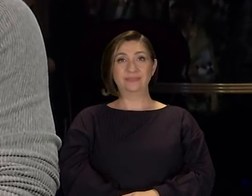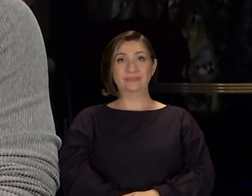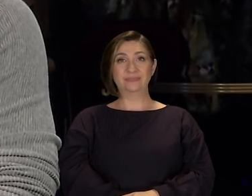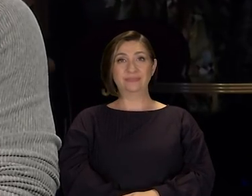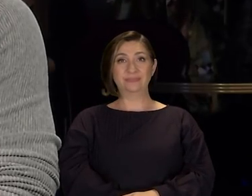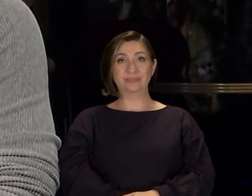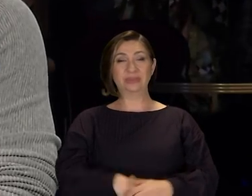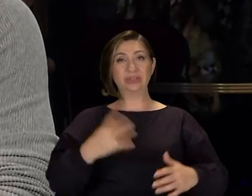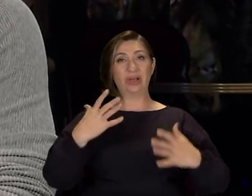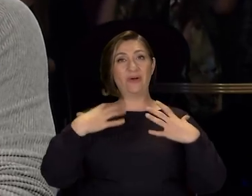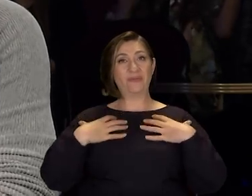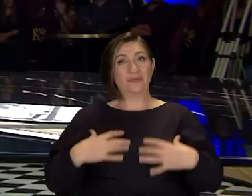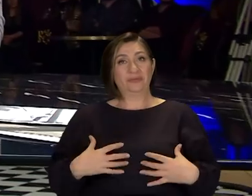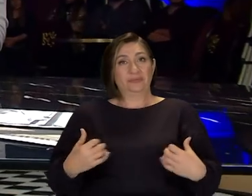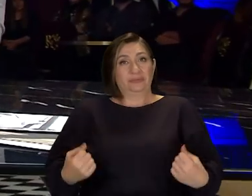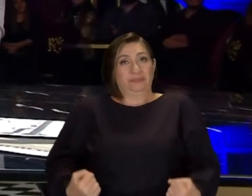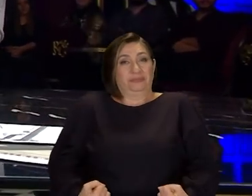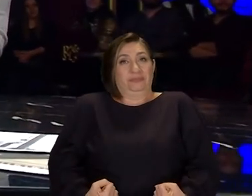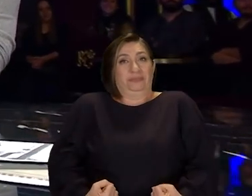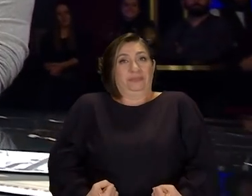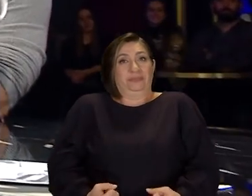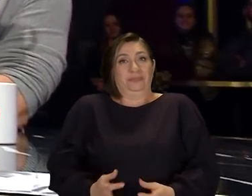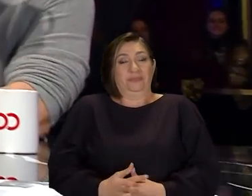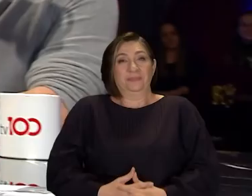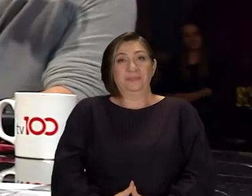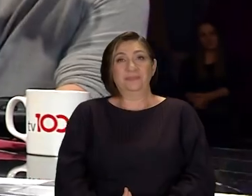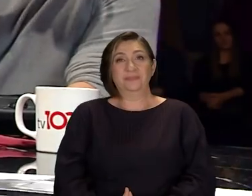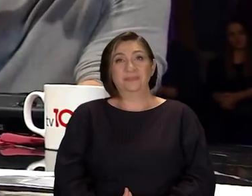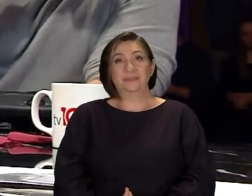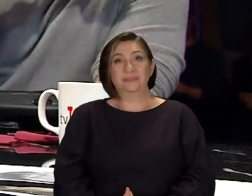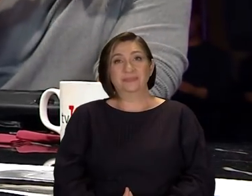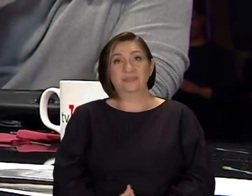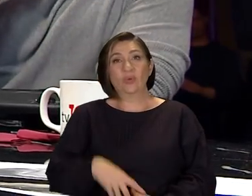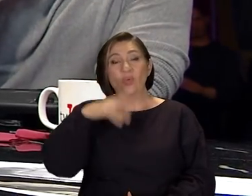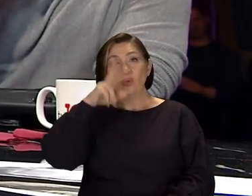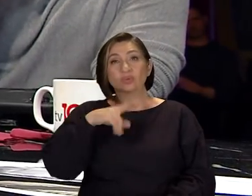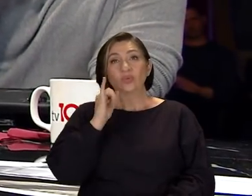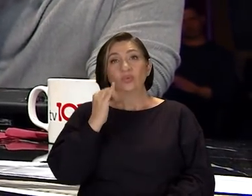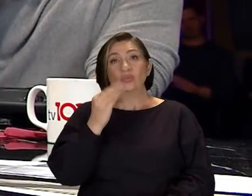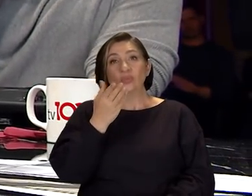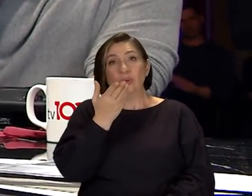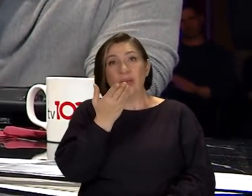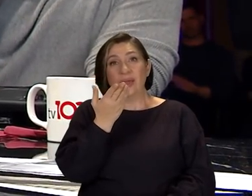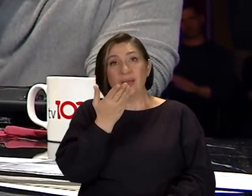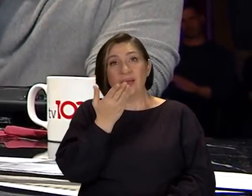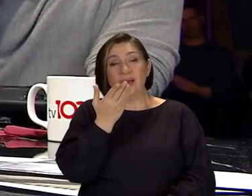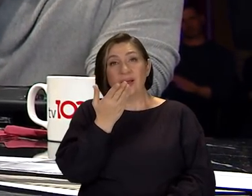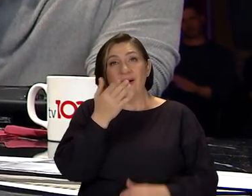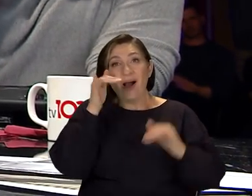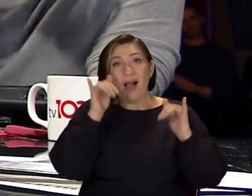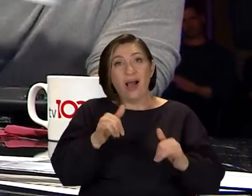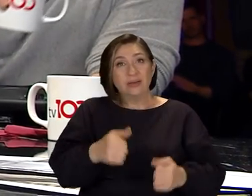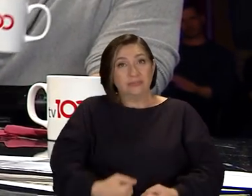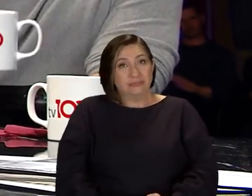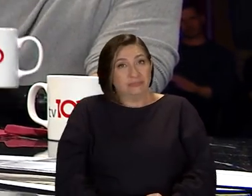fit, daha kaslı. Bak. Böyle okuyunca kötü oluyormuş abi ya. Abi bu ne? Bak aynı